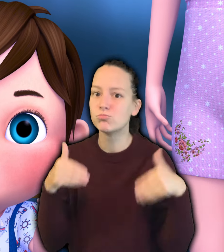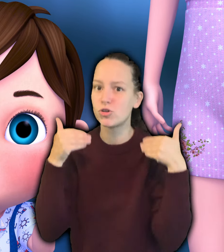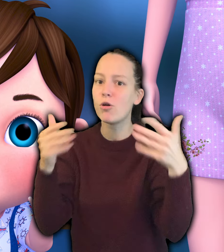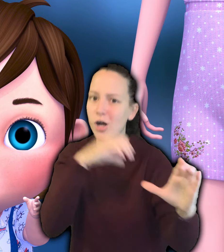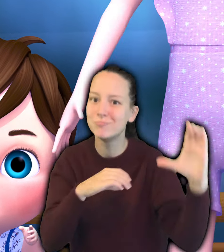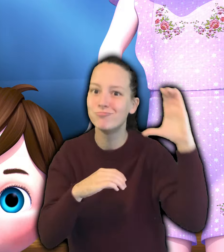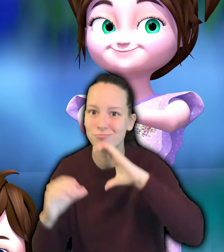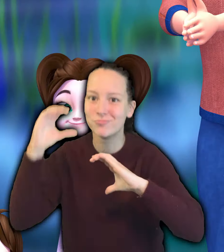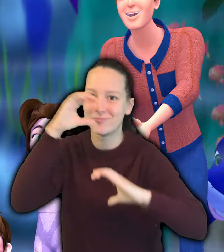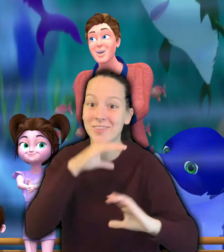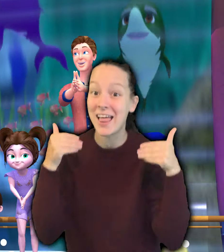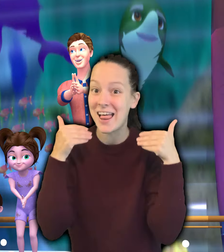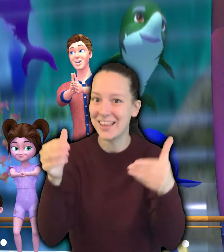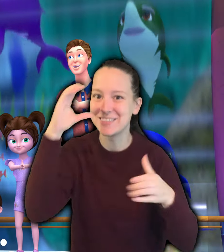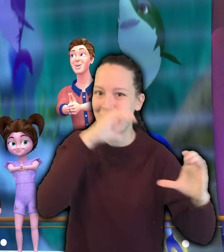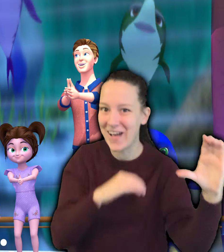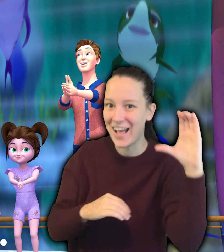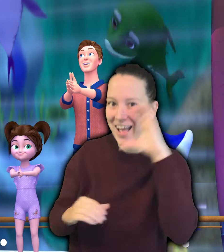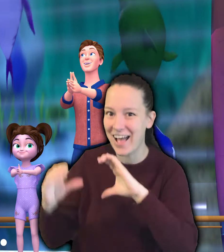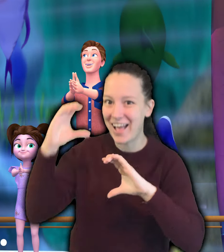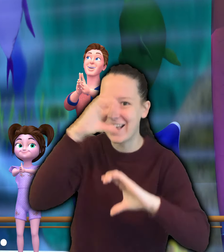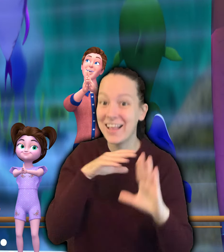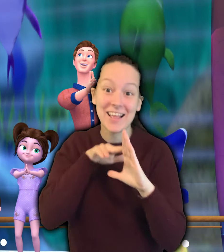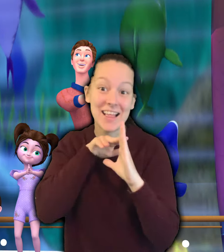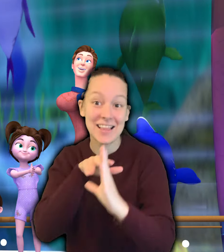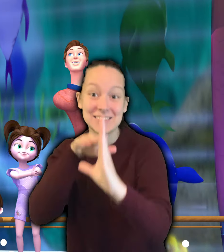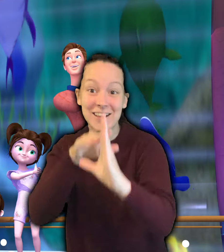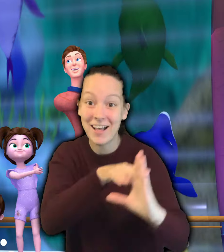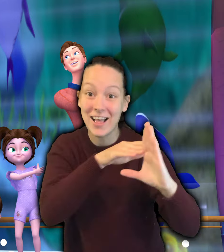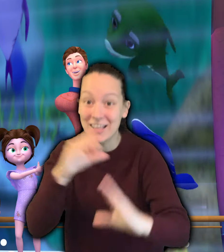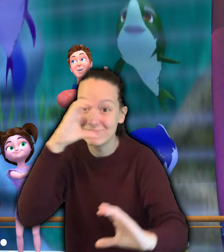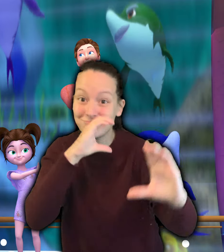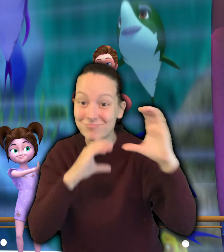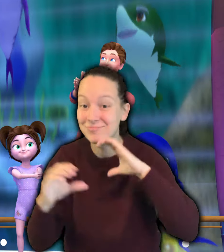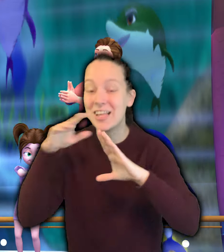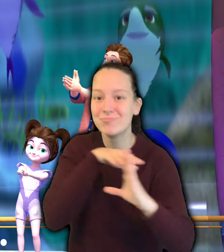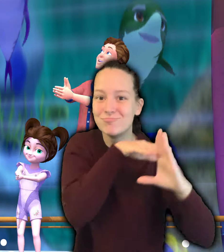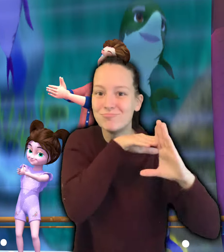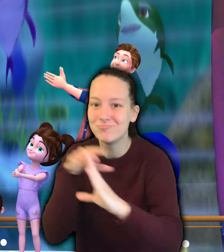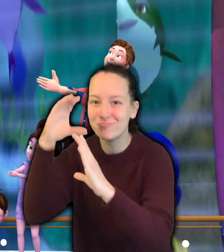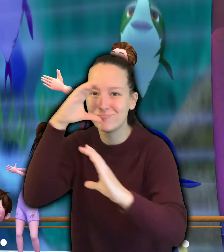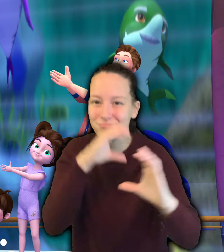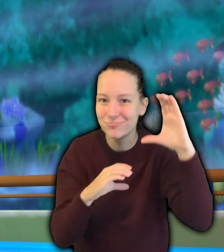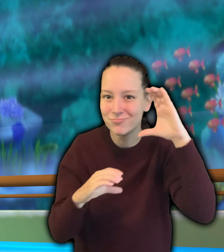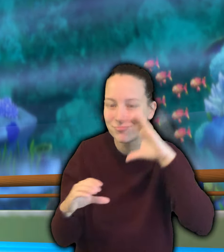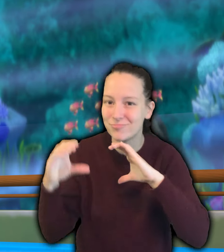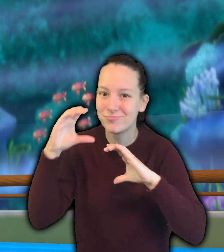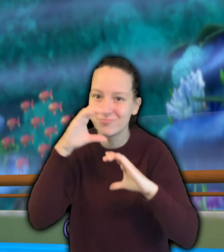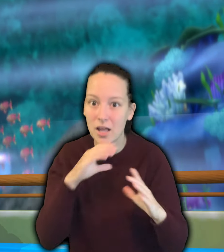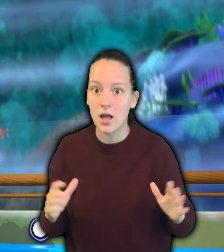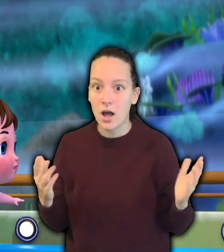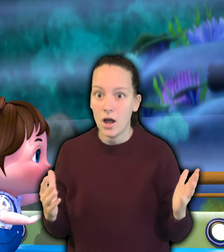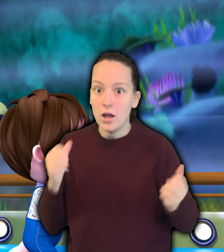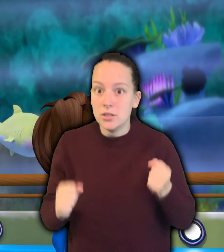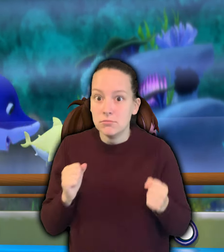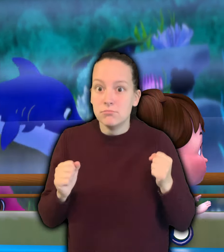さめみんな海のハタため